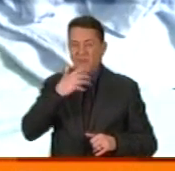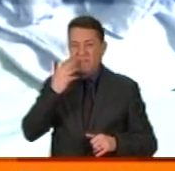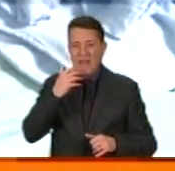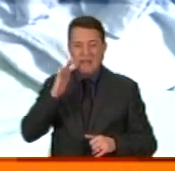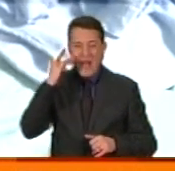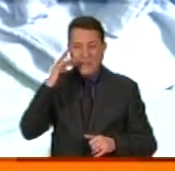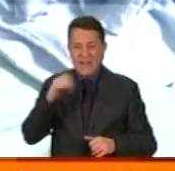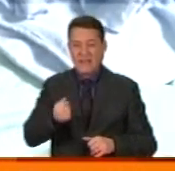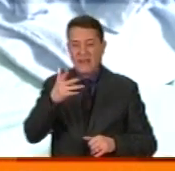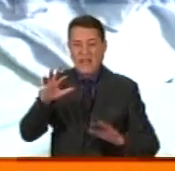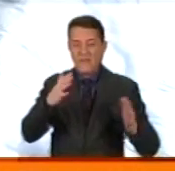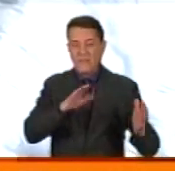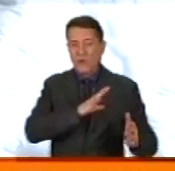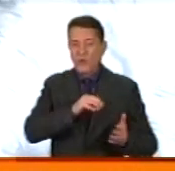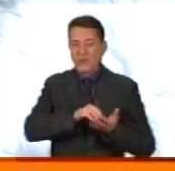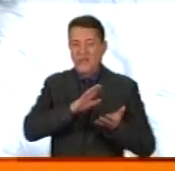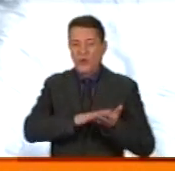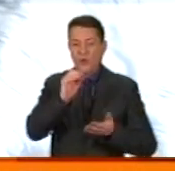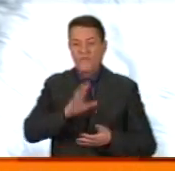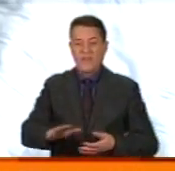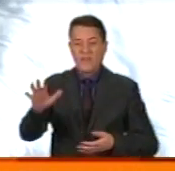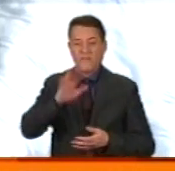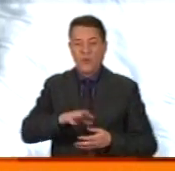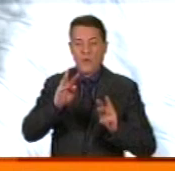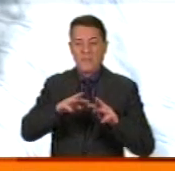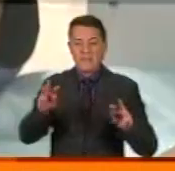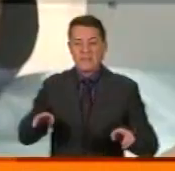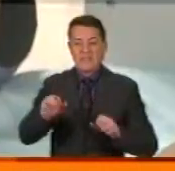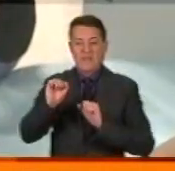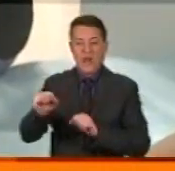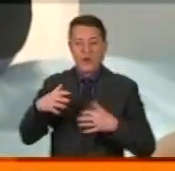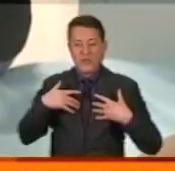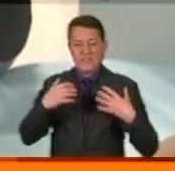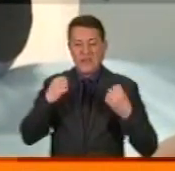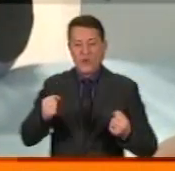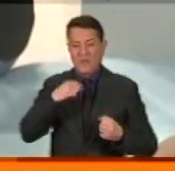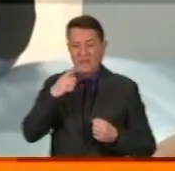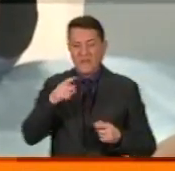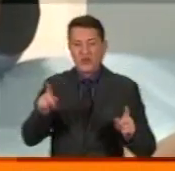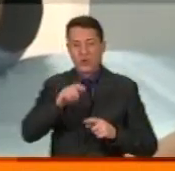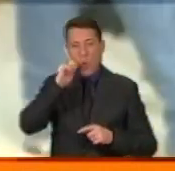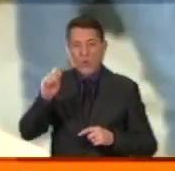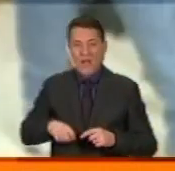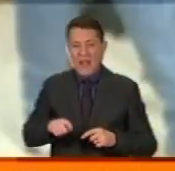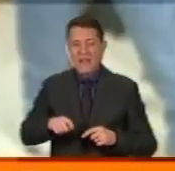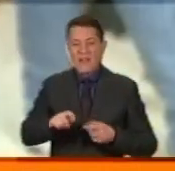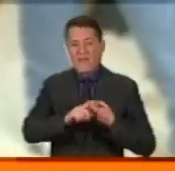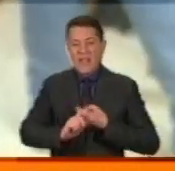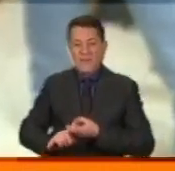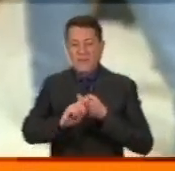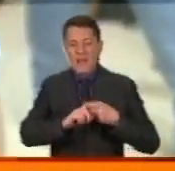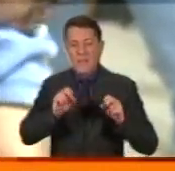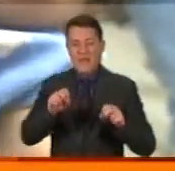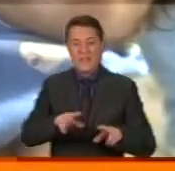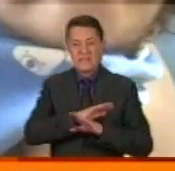випадків хвороби було зареєстровано вже в Європі. Вітчизняне міністерство охорони здоров'я твердять, що українцям епідемія Зіка не